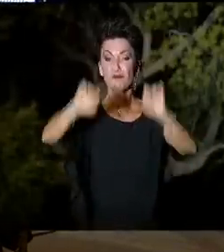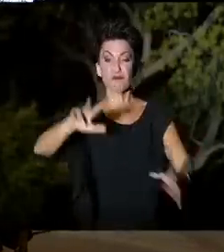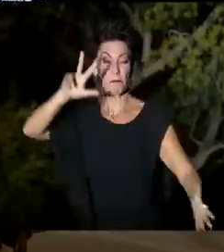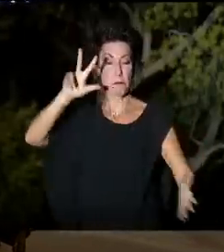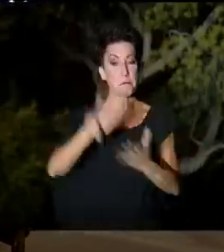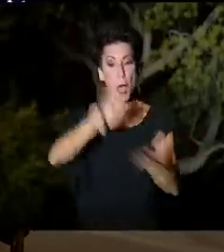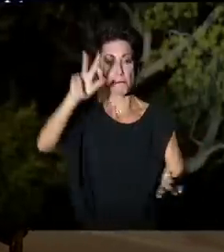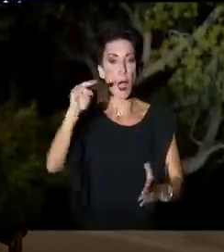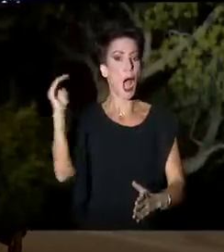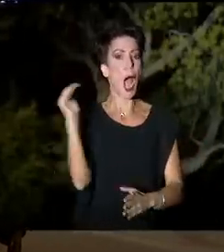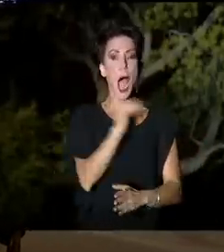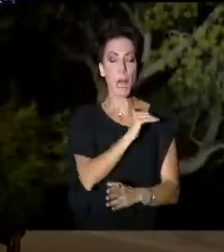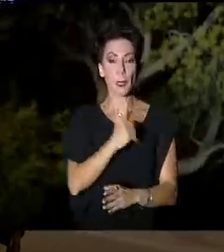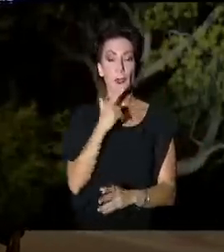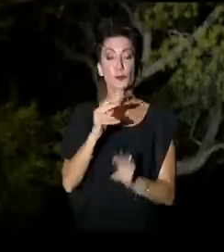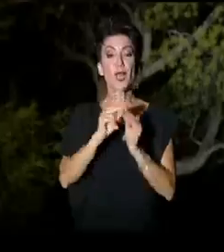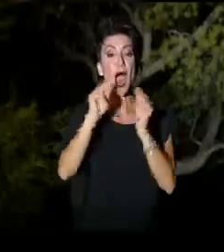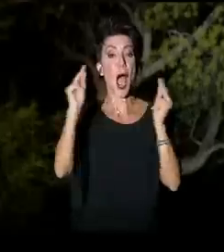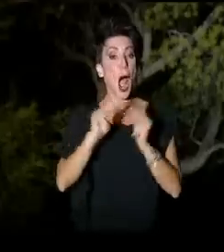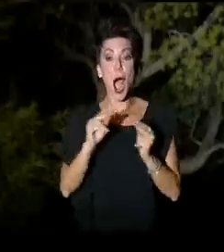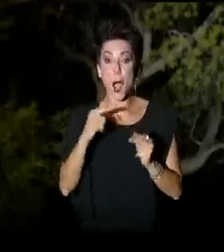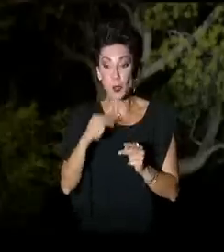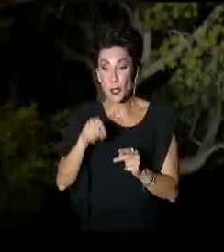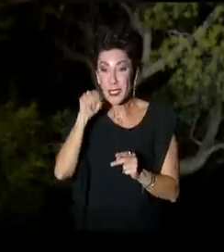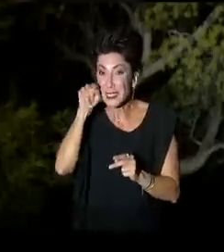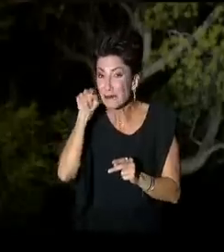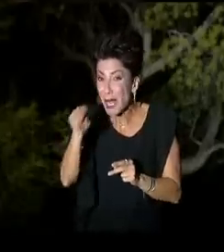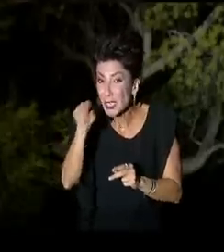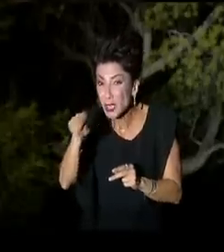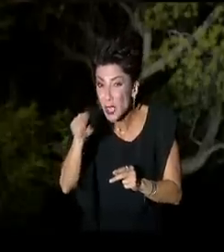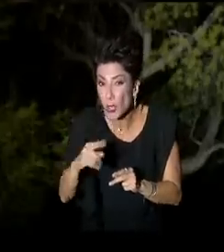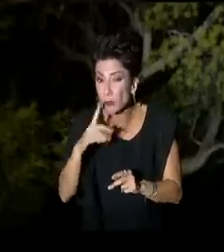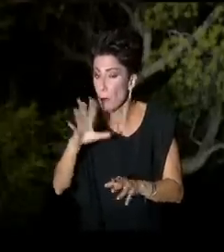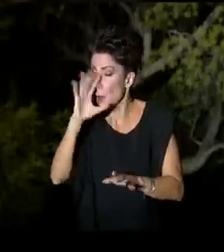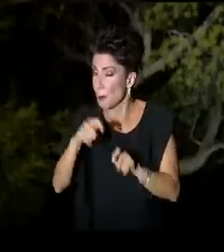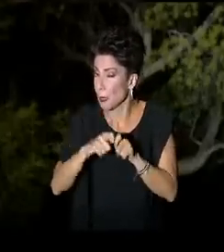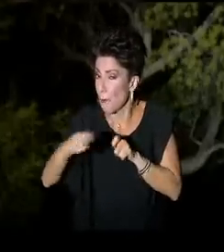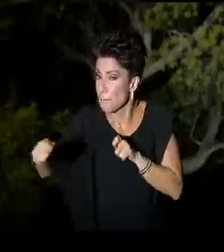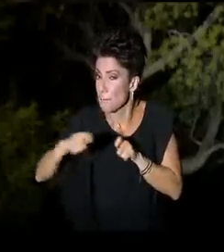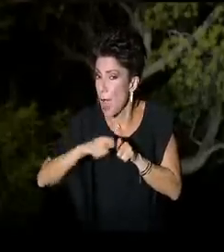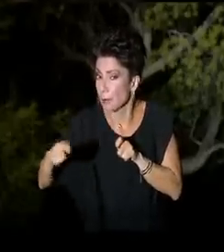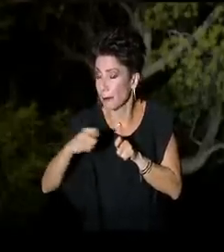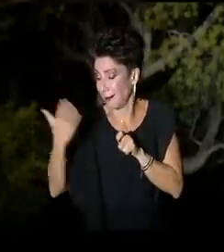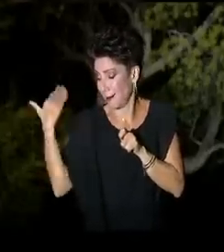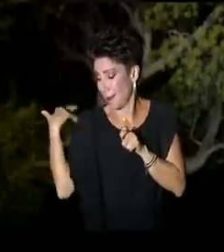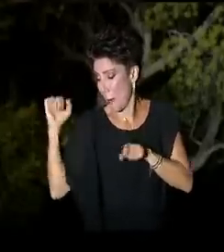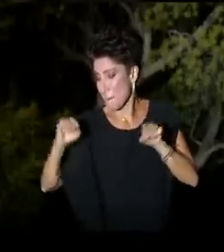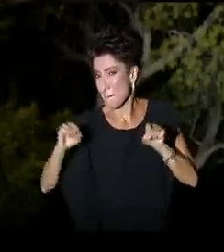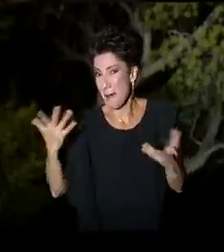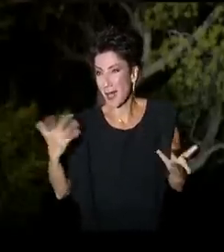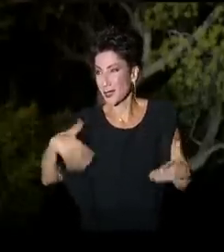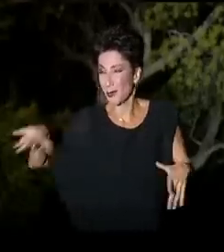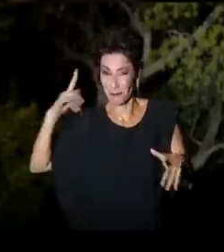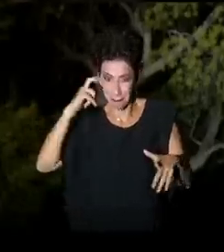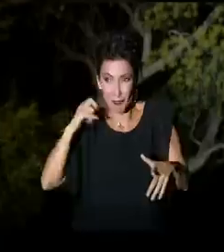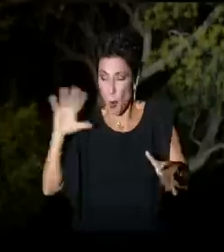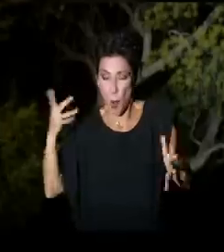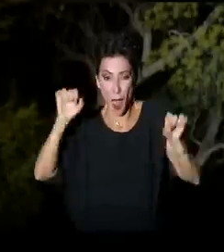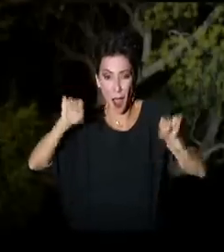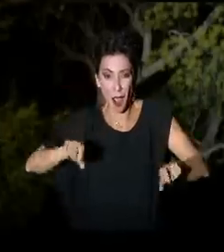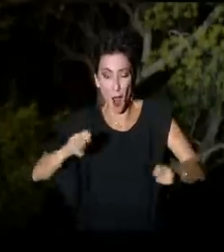η πρόνοια για την αντιμετώπιση του ιού είχε επιβάλει απόλυτο lockdown. Είναι η πρώτη φορά που ο φωτισμός στην